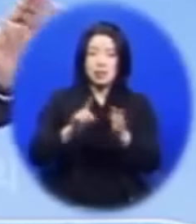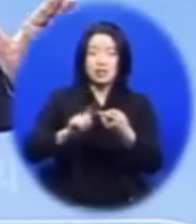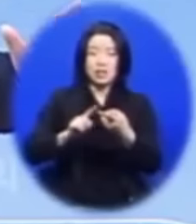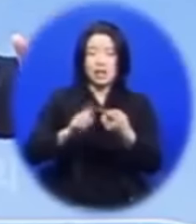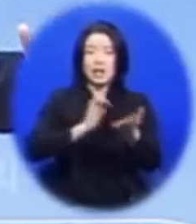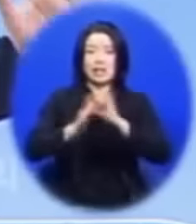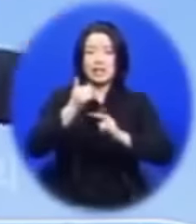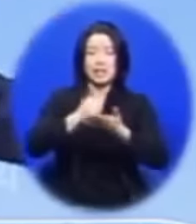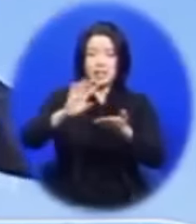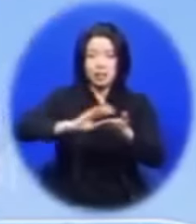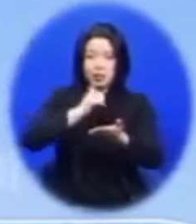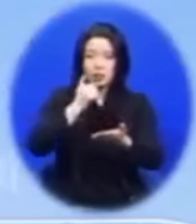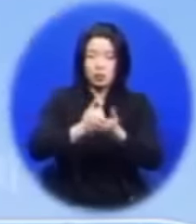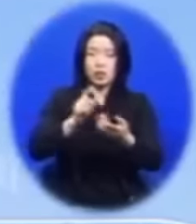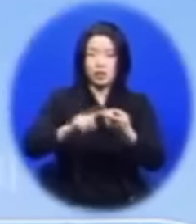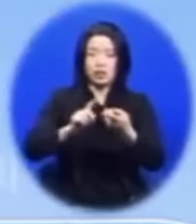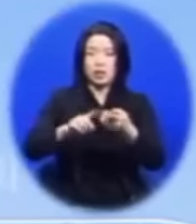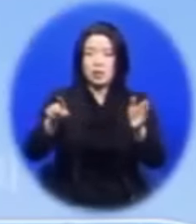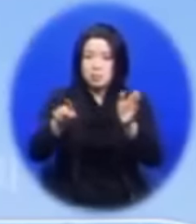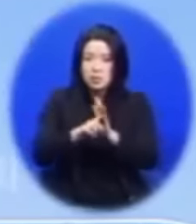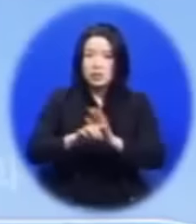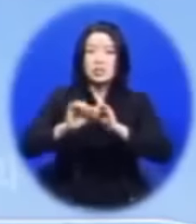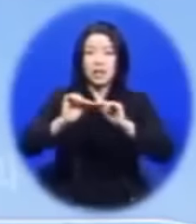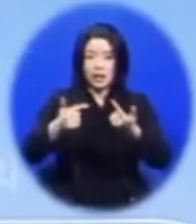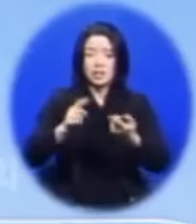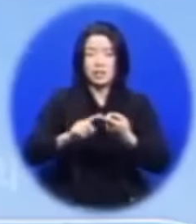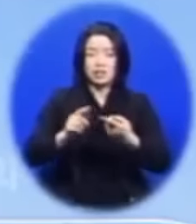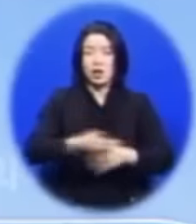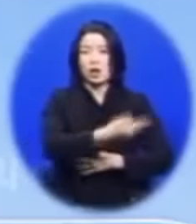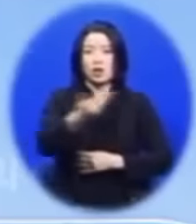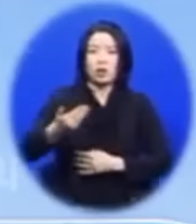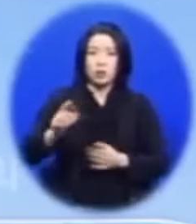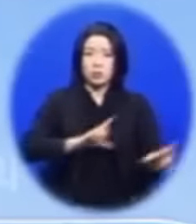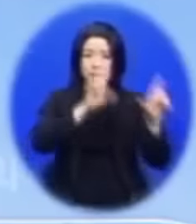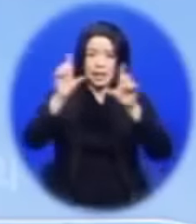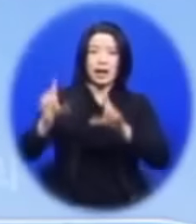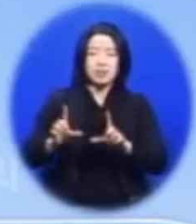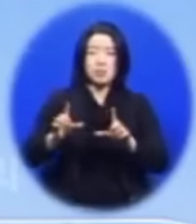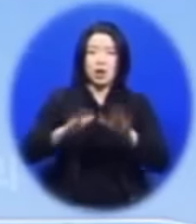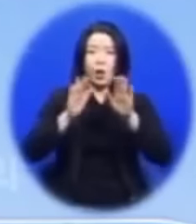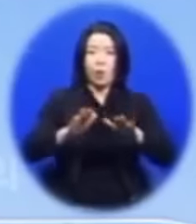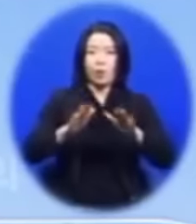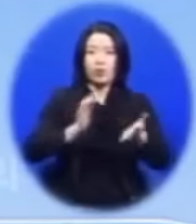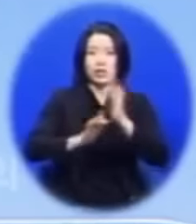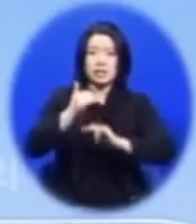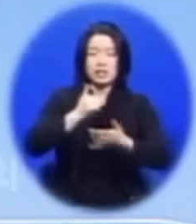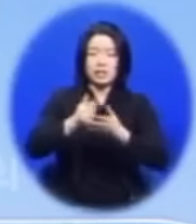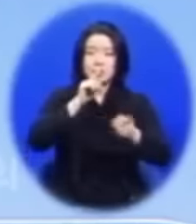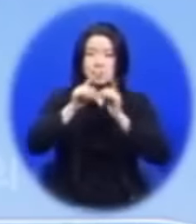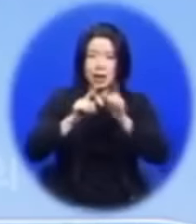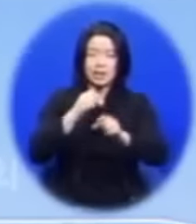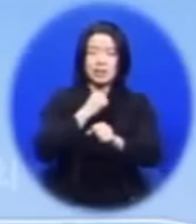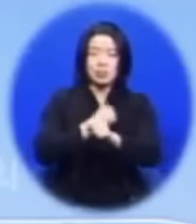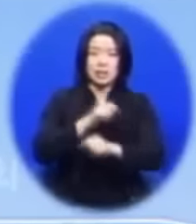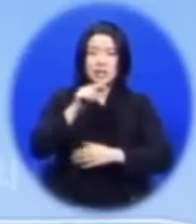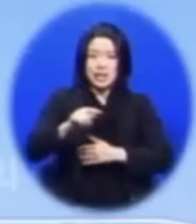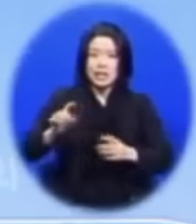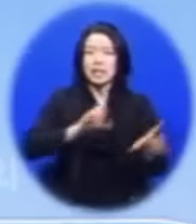그리스도라는 사실을 믿는지 아닌지는 여러분의 삶이 오늘 예수님이 말씀하신이